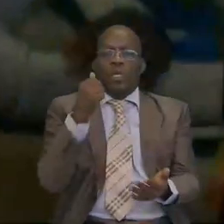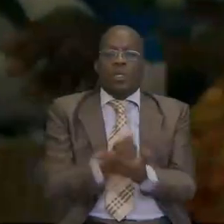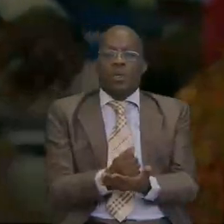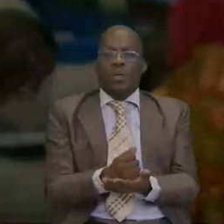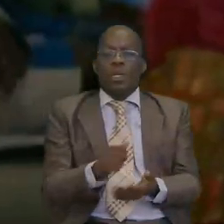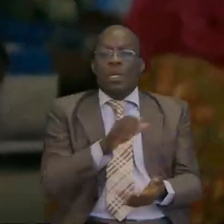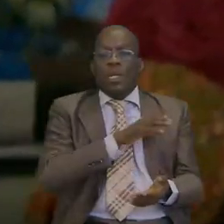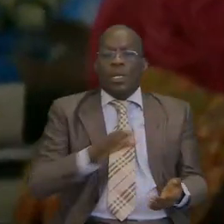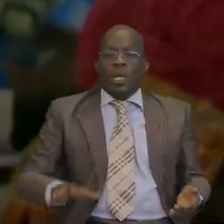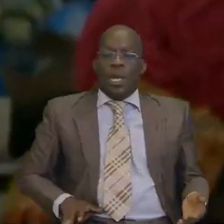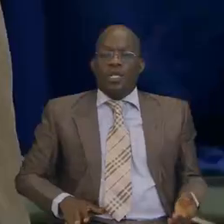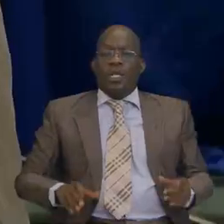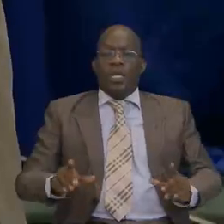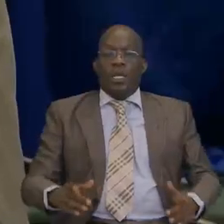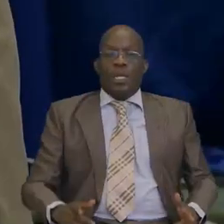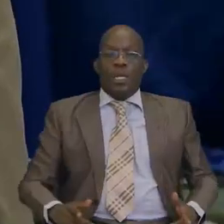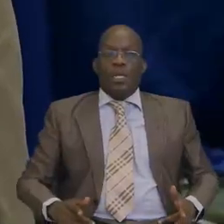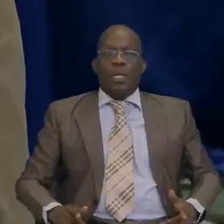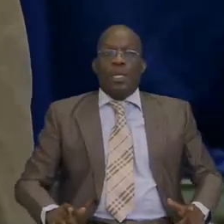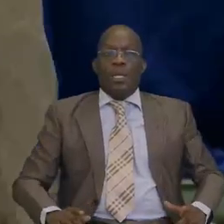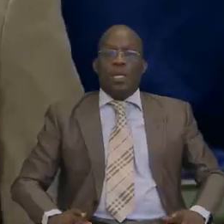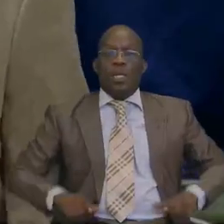Christ vit au-dedans de toi.